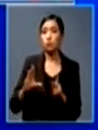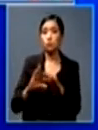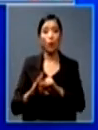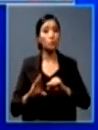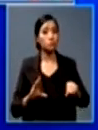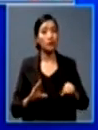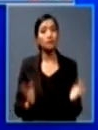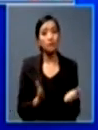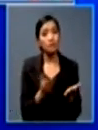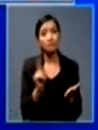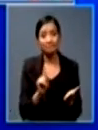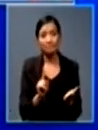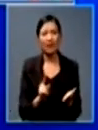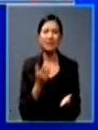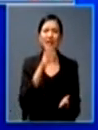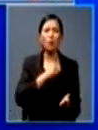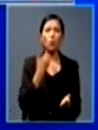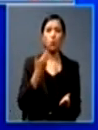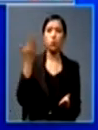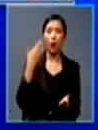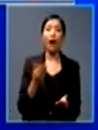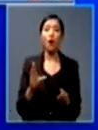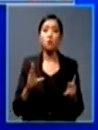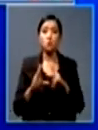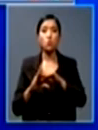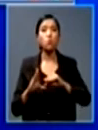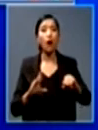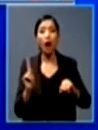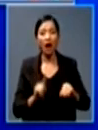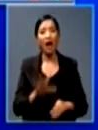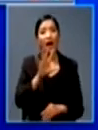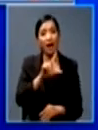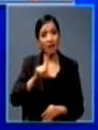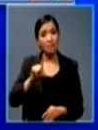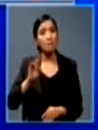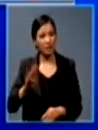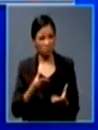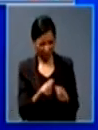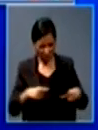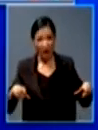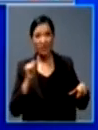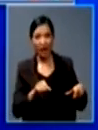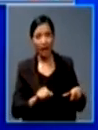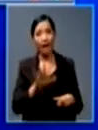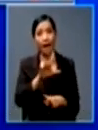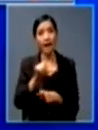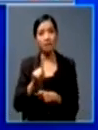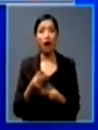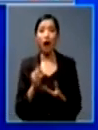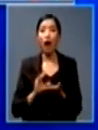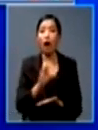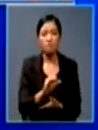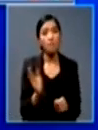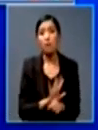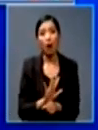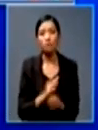นนะฮะท่านผู้ชมครับอันเดิมเนี่ยเคยให้สินเชื่อไม่เกิน5ล้านบาทต่อแปลงใหญ่ใช่ไหมครับก็ไม่พอ เป็นเท่า